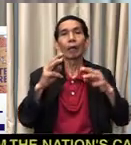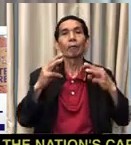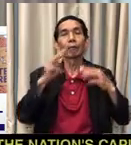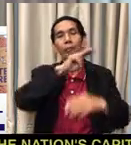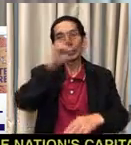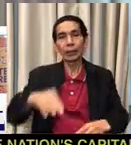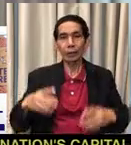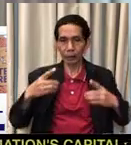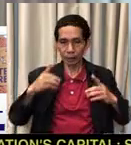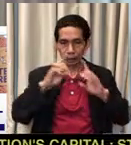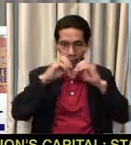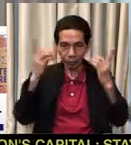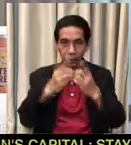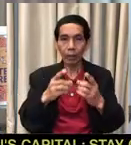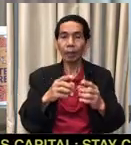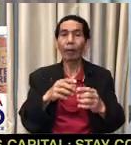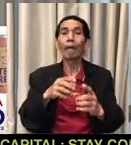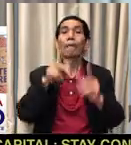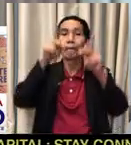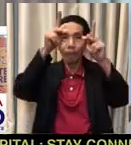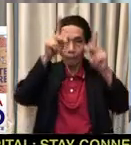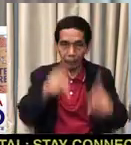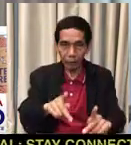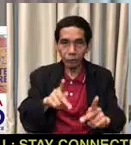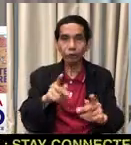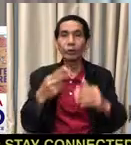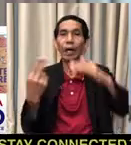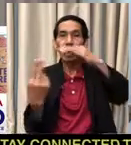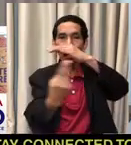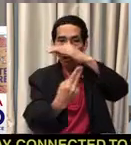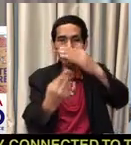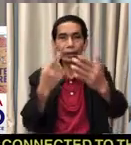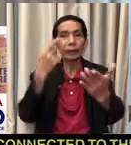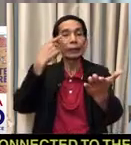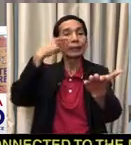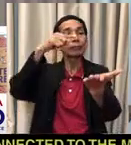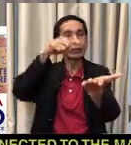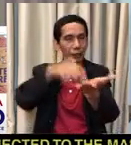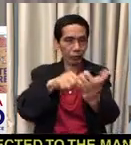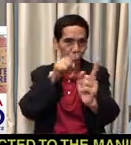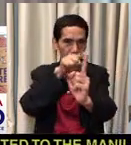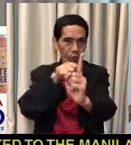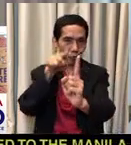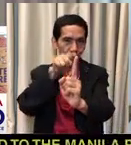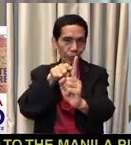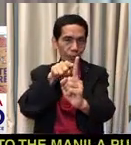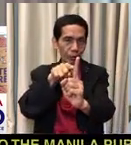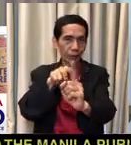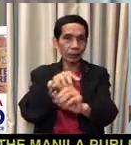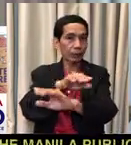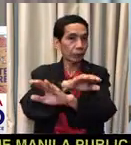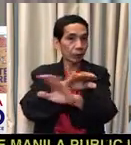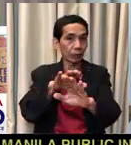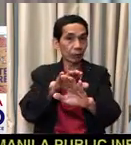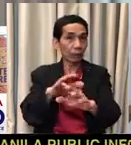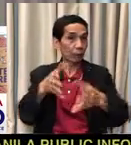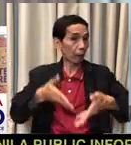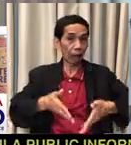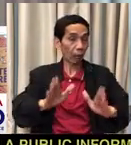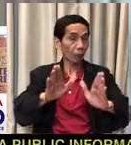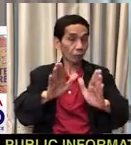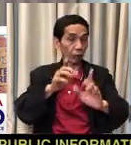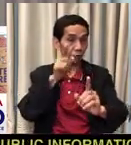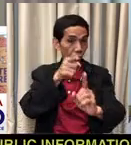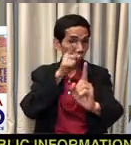para magiging persons under investigation na po kayo. Kapag hindi po kayo pumayag